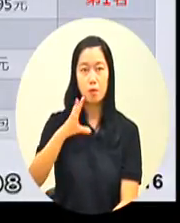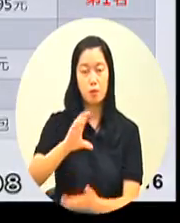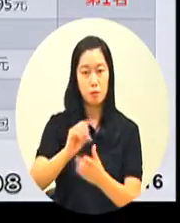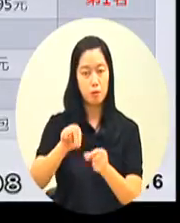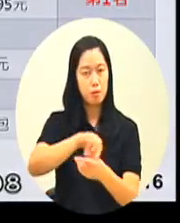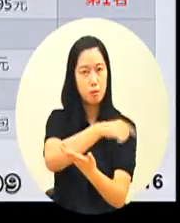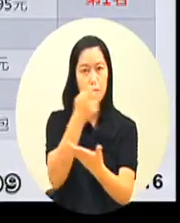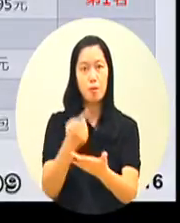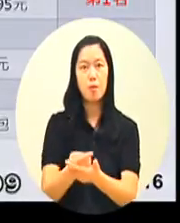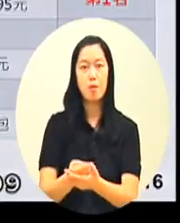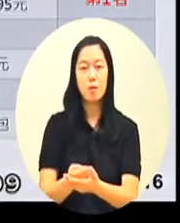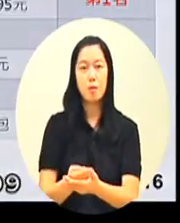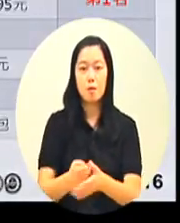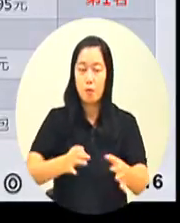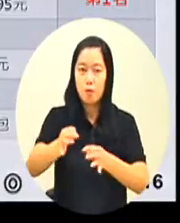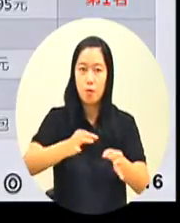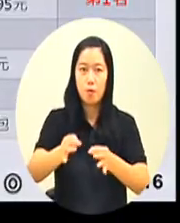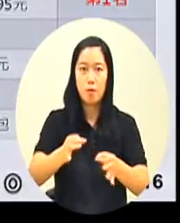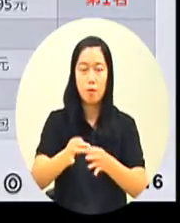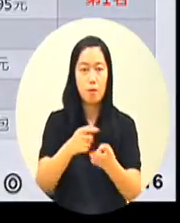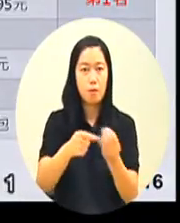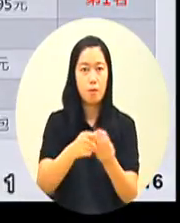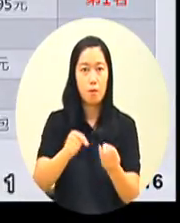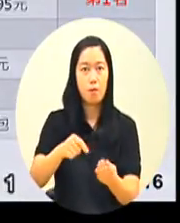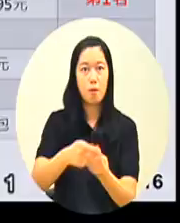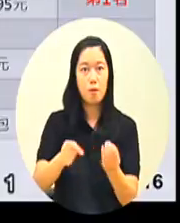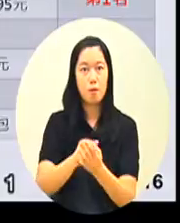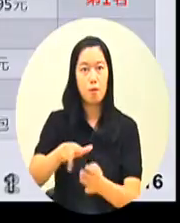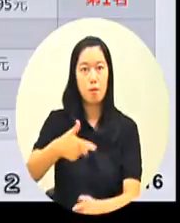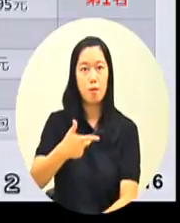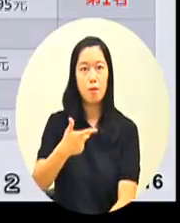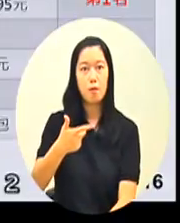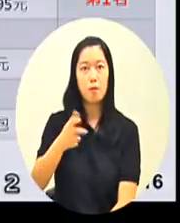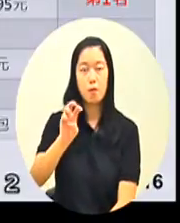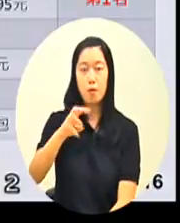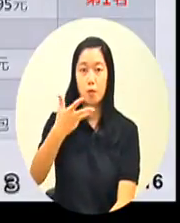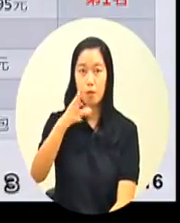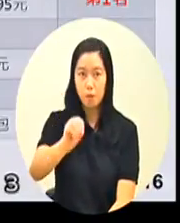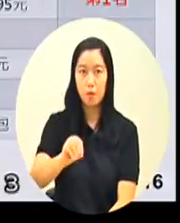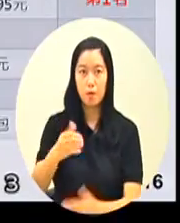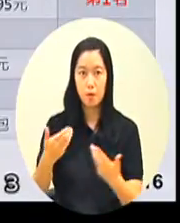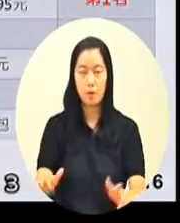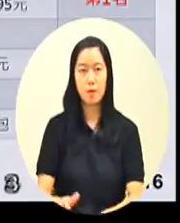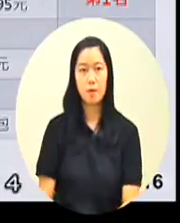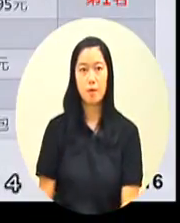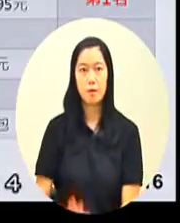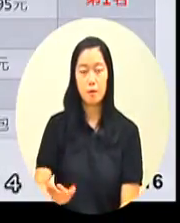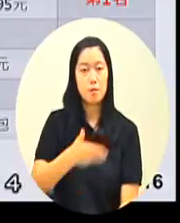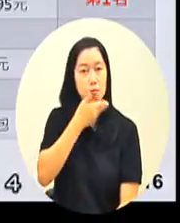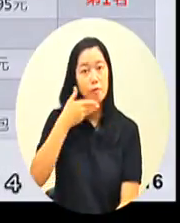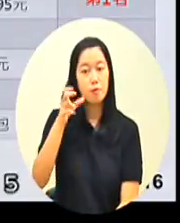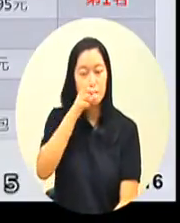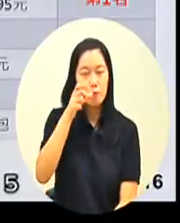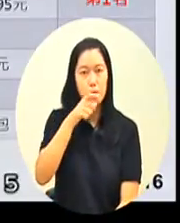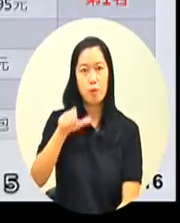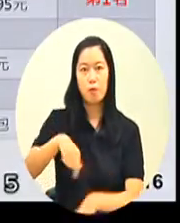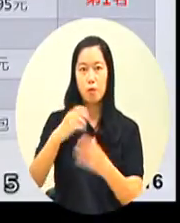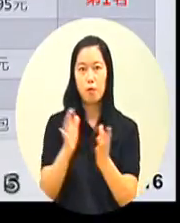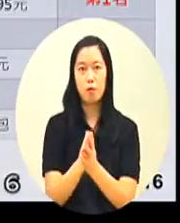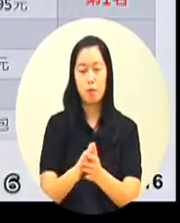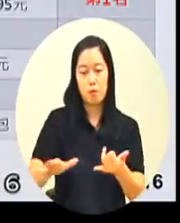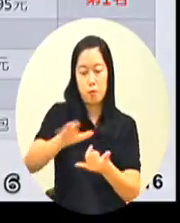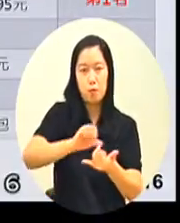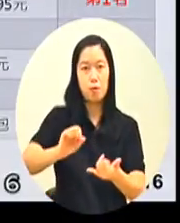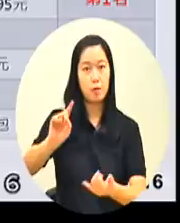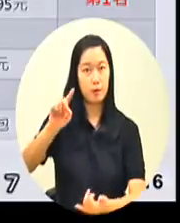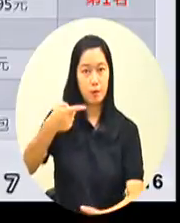整个市价是738万多元，目前酒私烟私酒的绩效都是占列全国第一